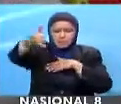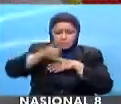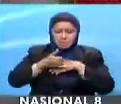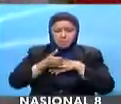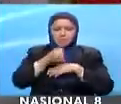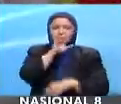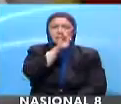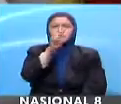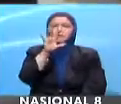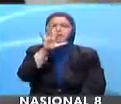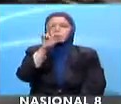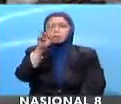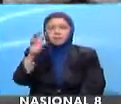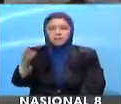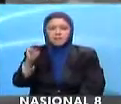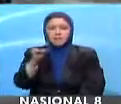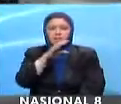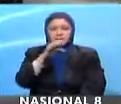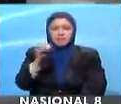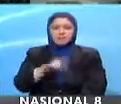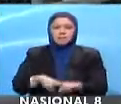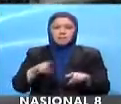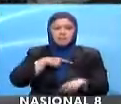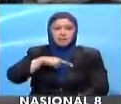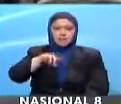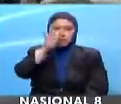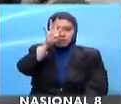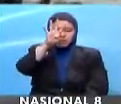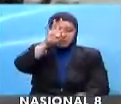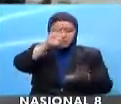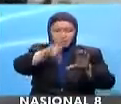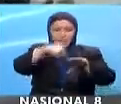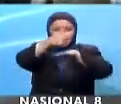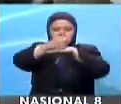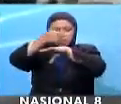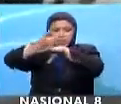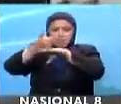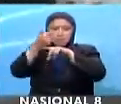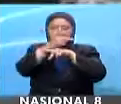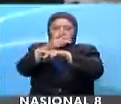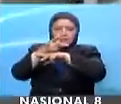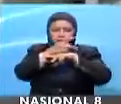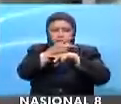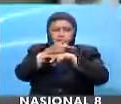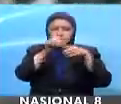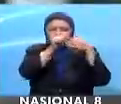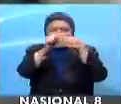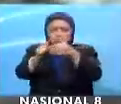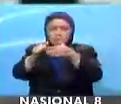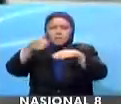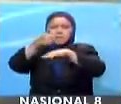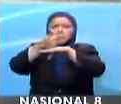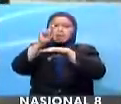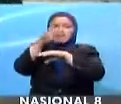7.5 km. 4 pos pandu arah dan 4 pos rondaan diwujudkan pihak tabung haji bagi memastikan tiada jemaah